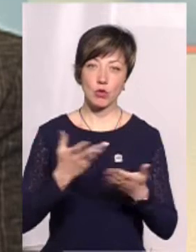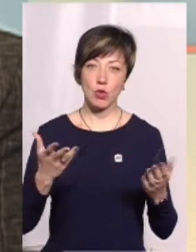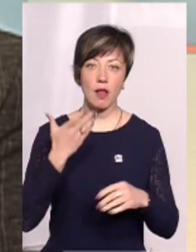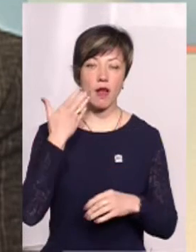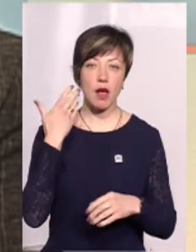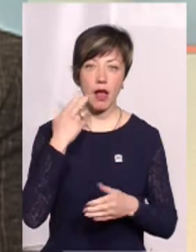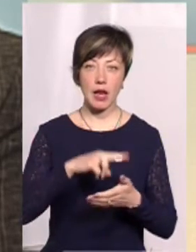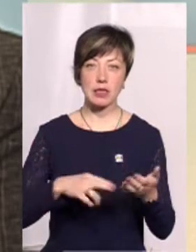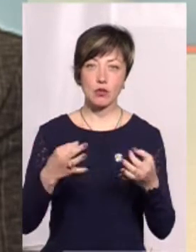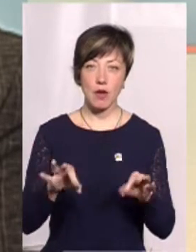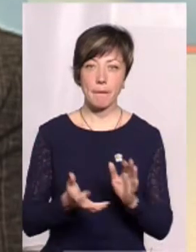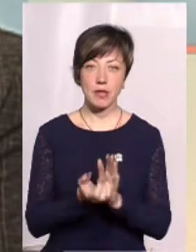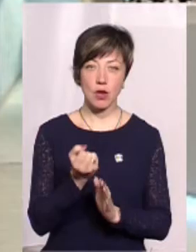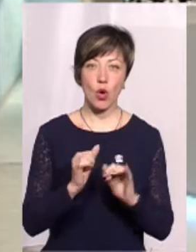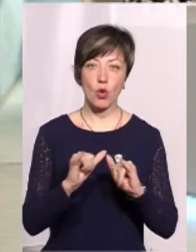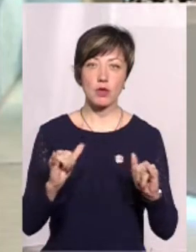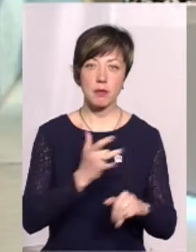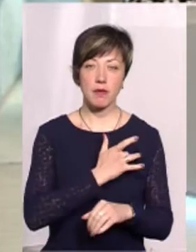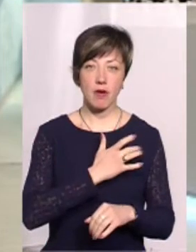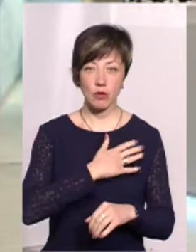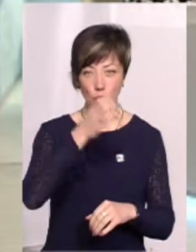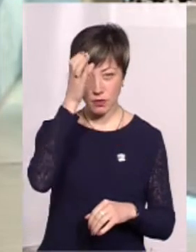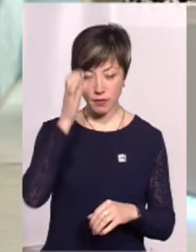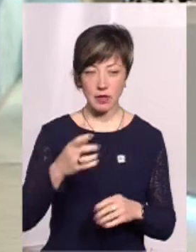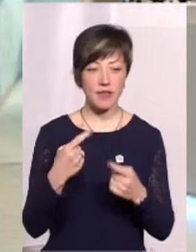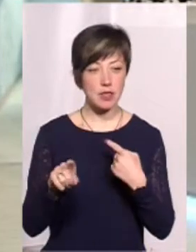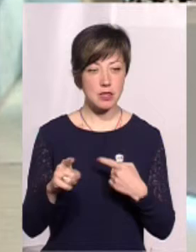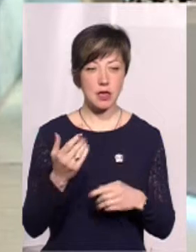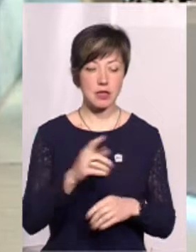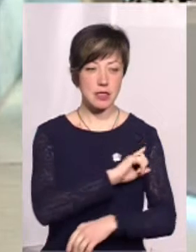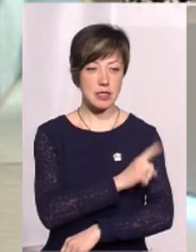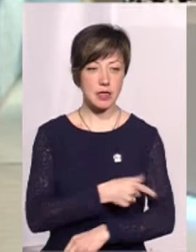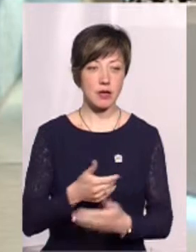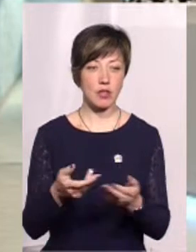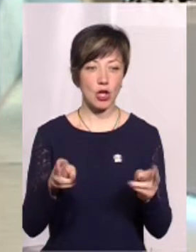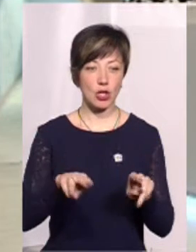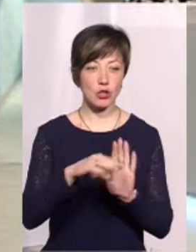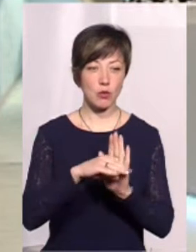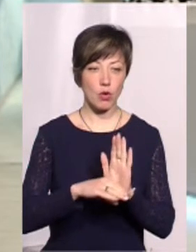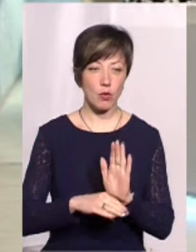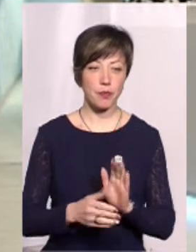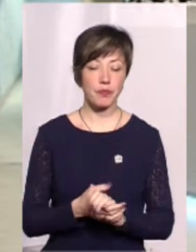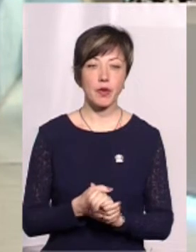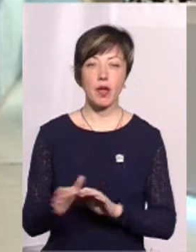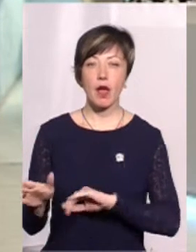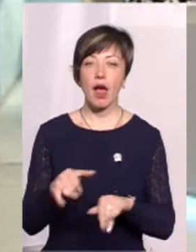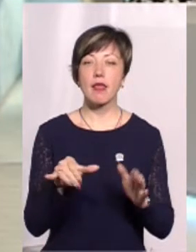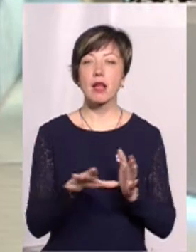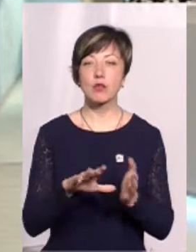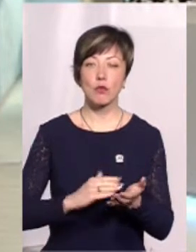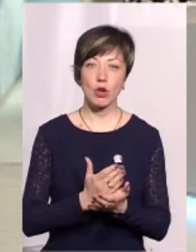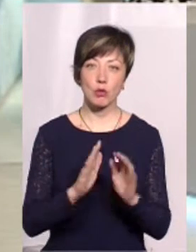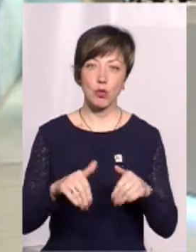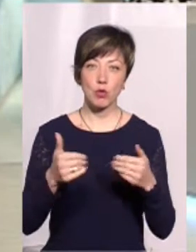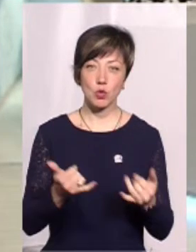та легке ліцензування, підтримку і розвиток приватної освіти. Це теж відрізняється сильно від решти програм. По енергетичній політиці